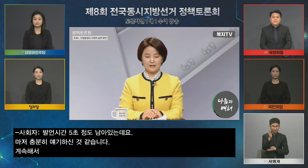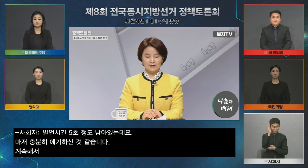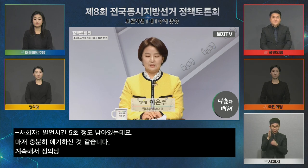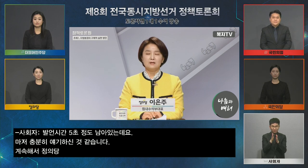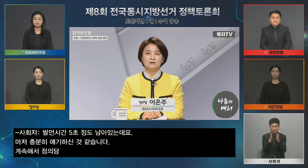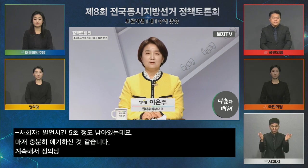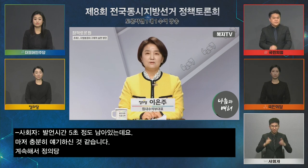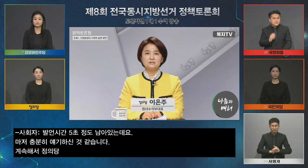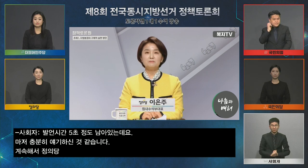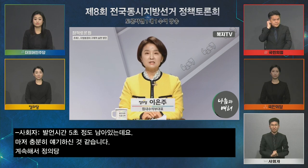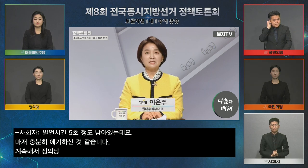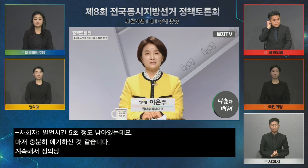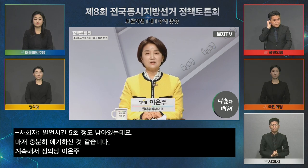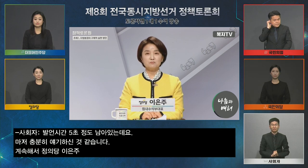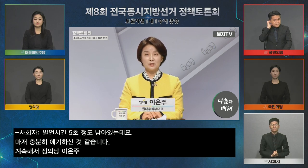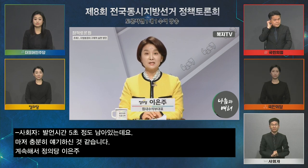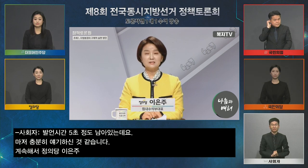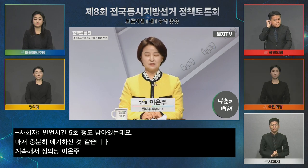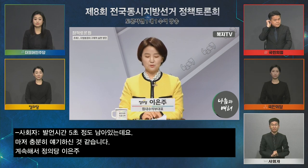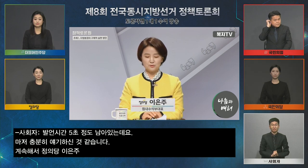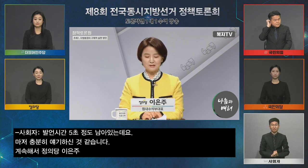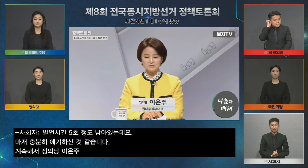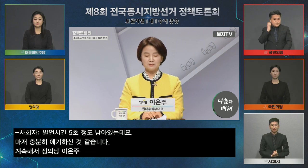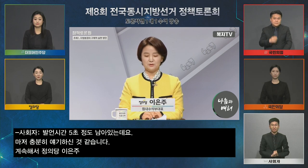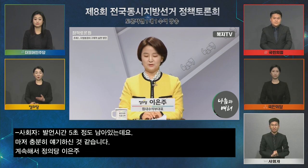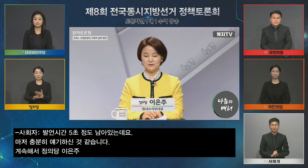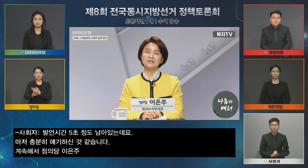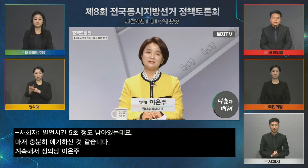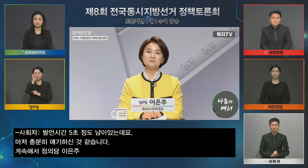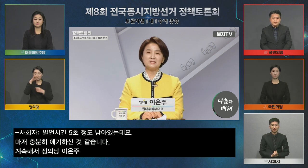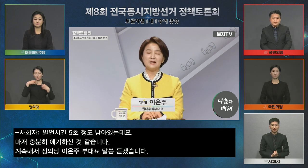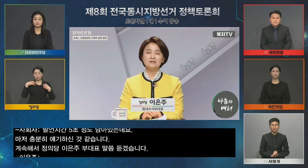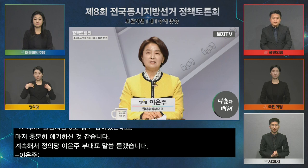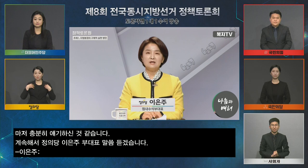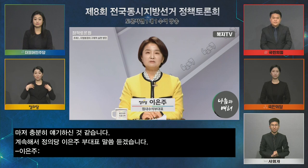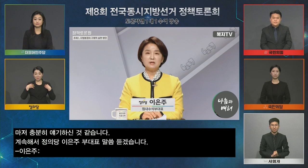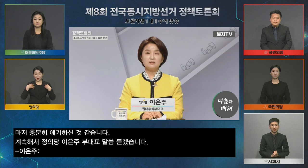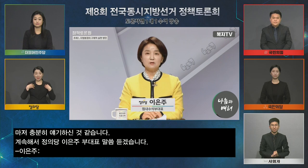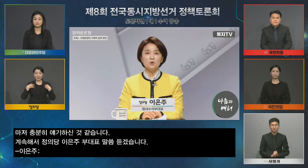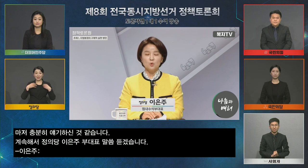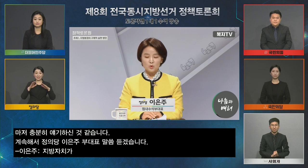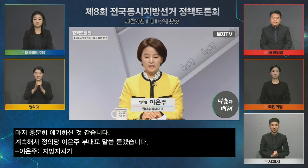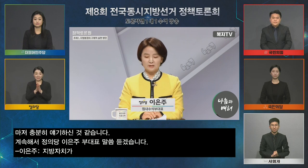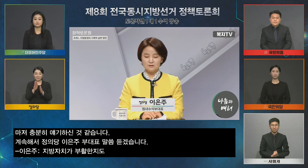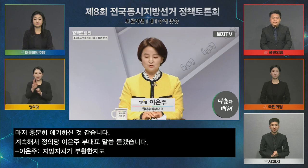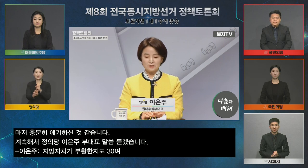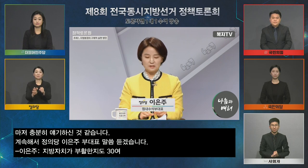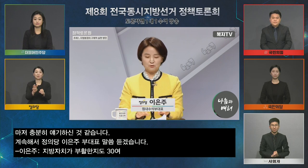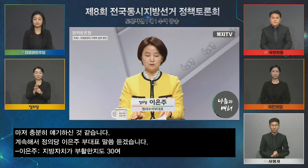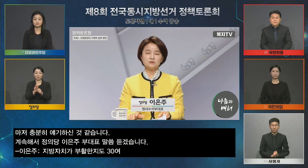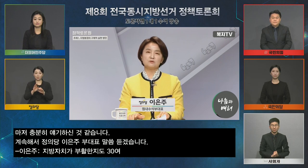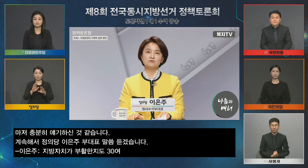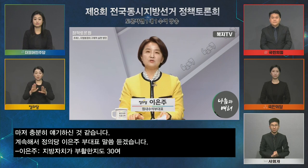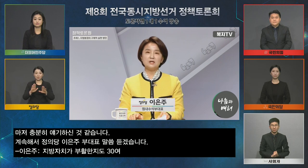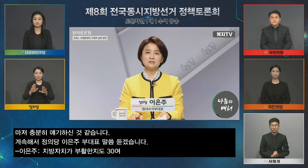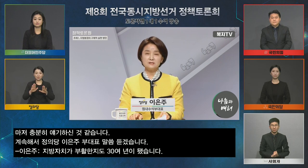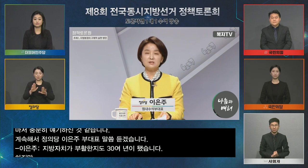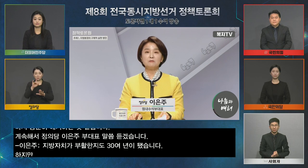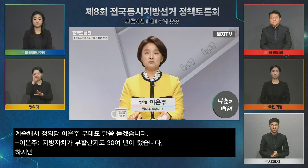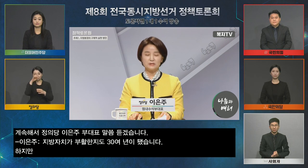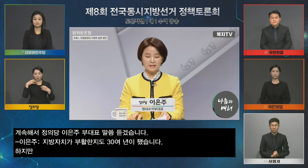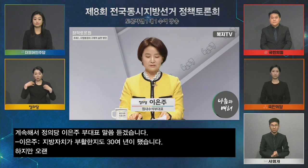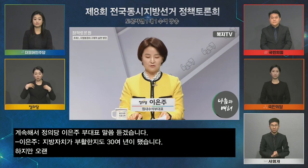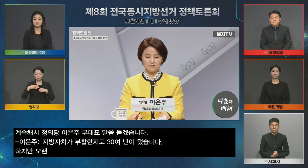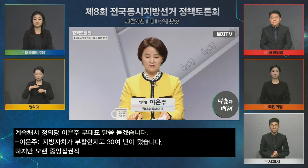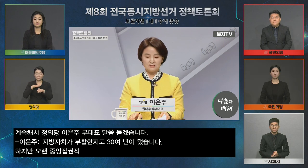듣겠습니다. 지방자치가 부활한 지도 30여 년이 됐습니다. 하지만 오랜 중앙직권적 국가